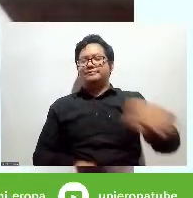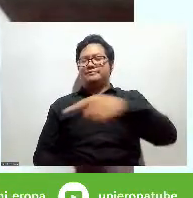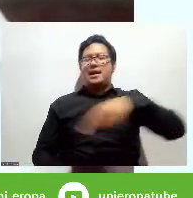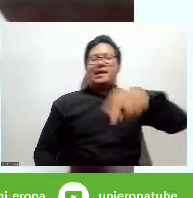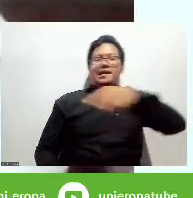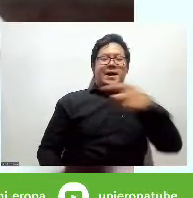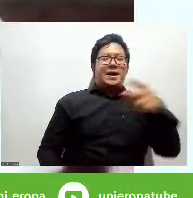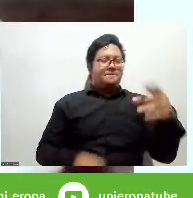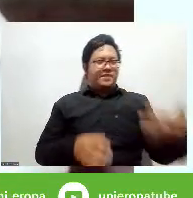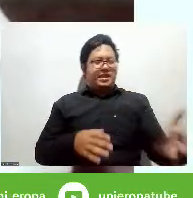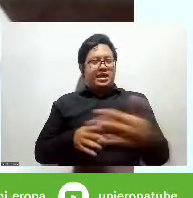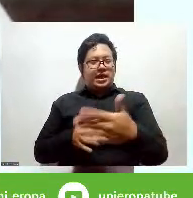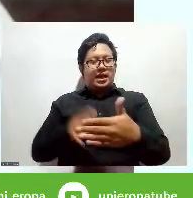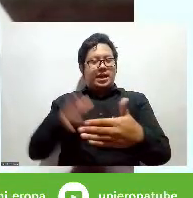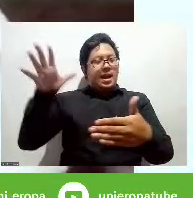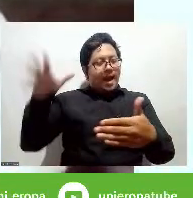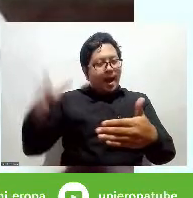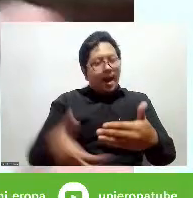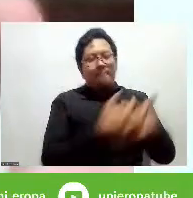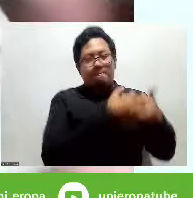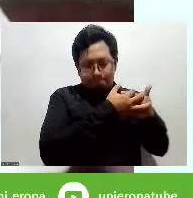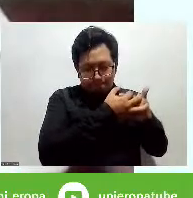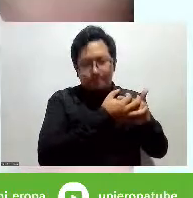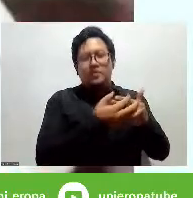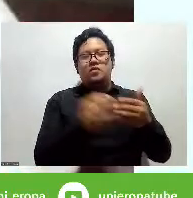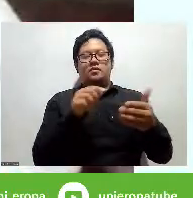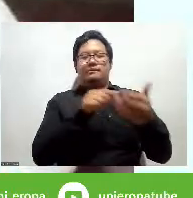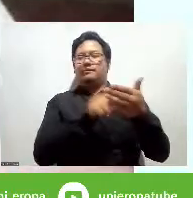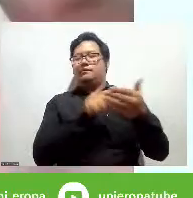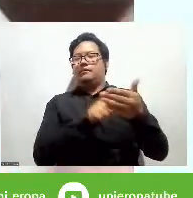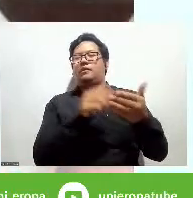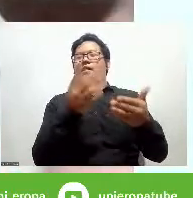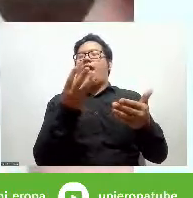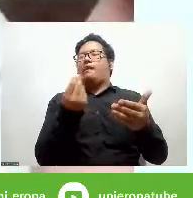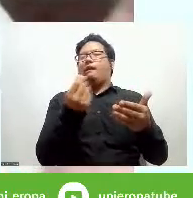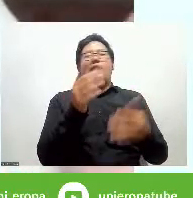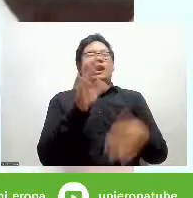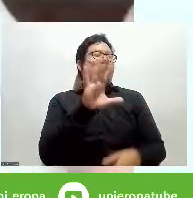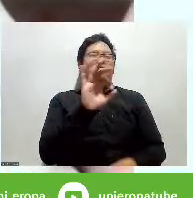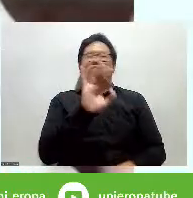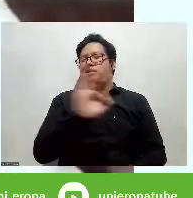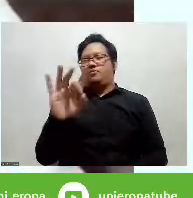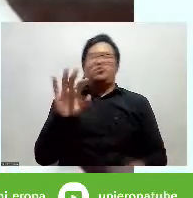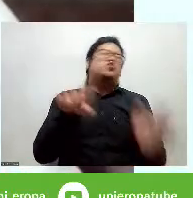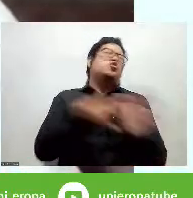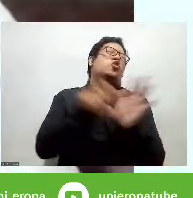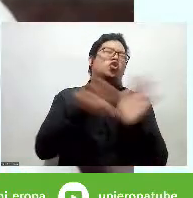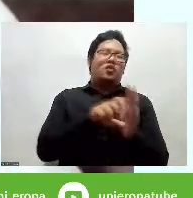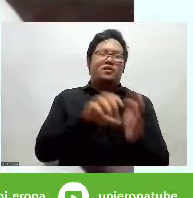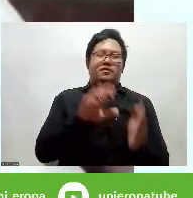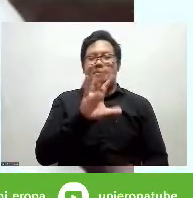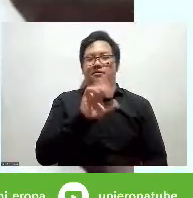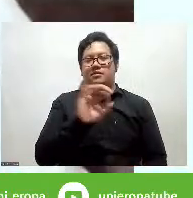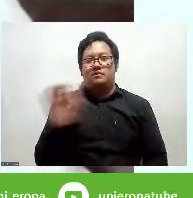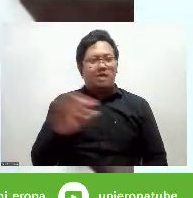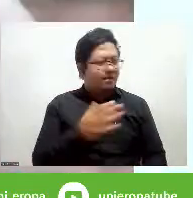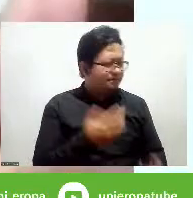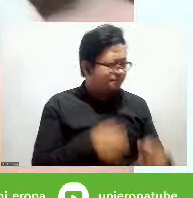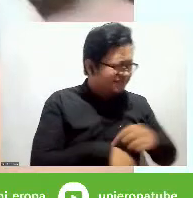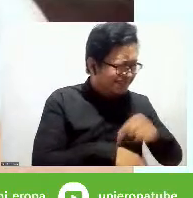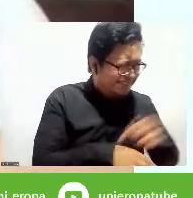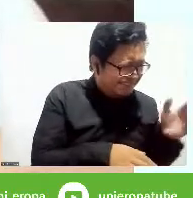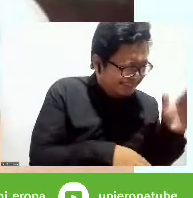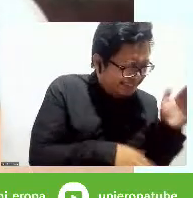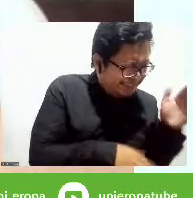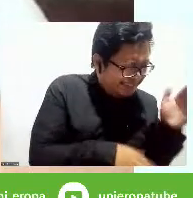harga ikan itu misalnya adalah Rp50.000 misalnya Saya sayanya rikmasari mungkin boleh dipersingkat karena sudah